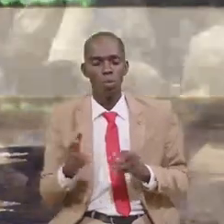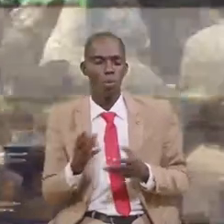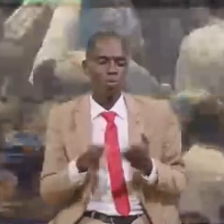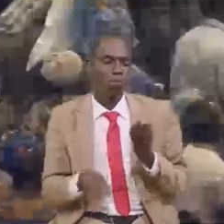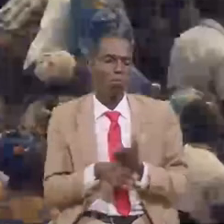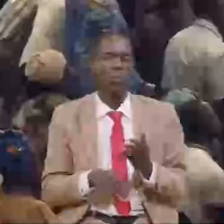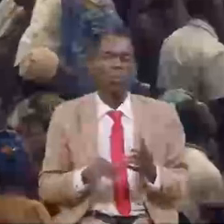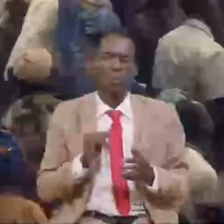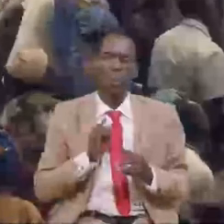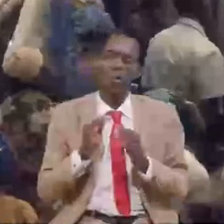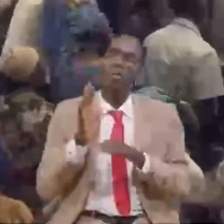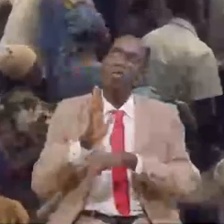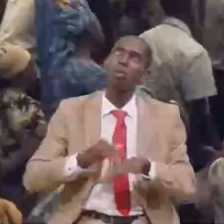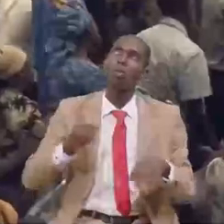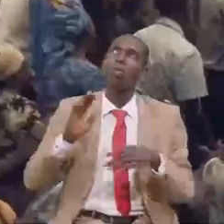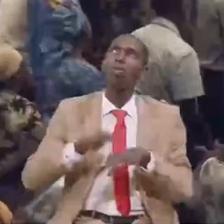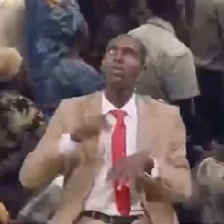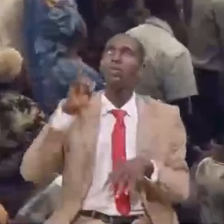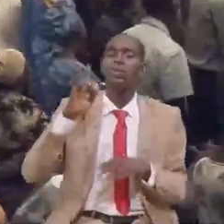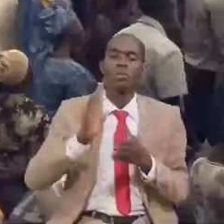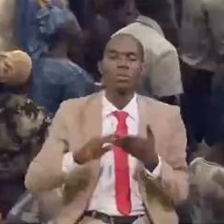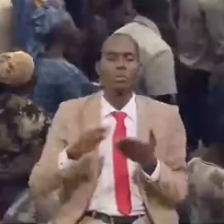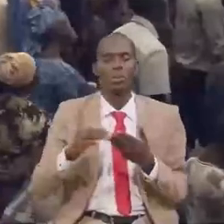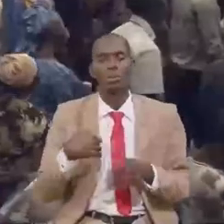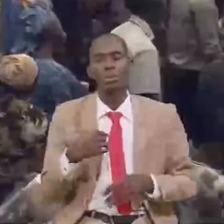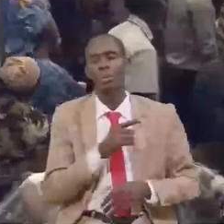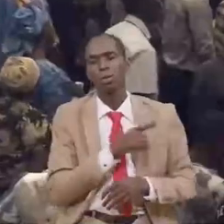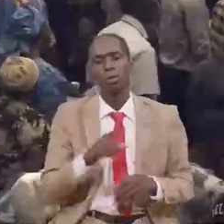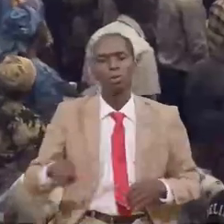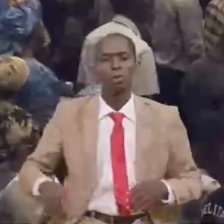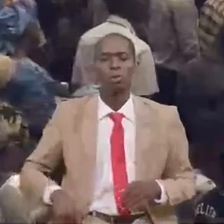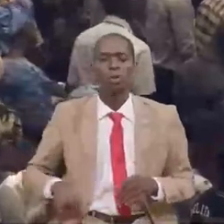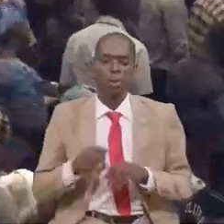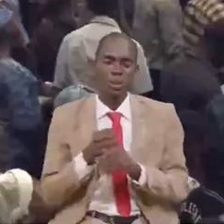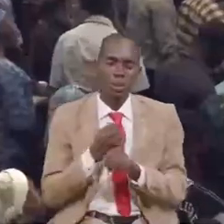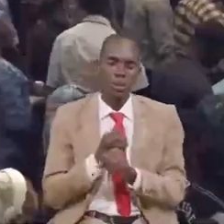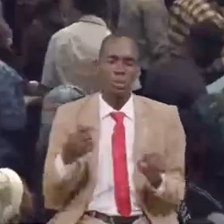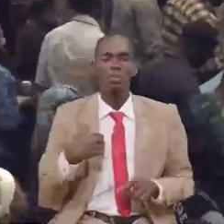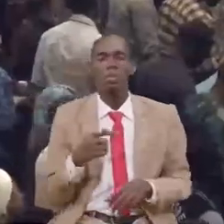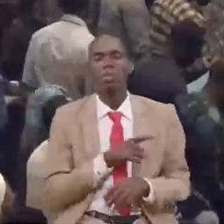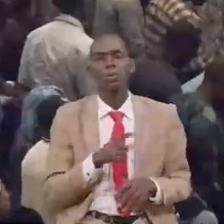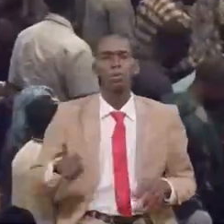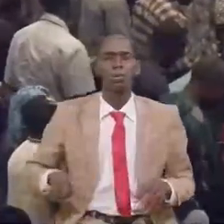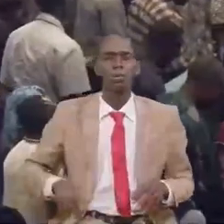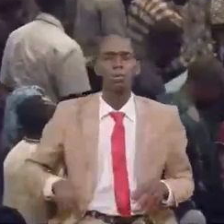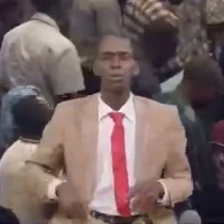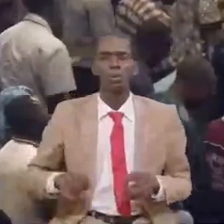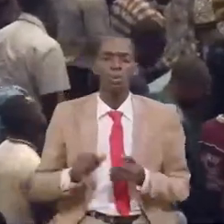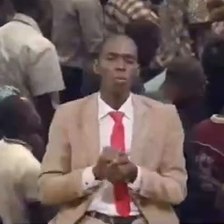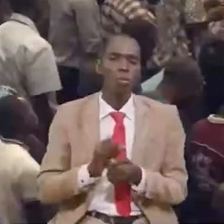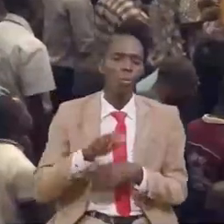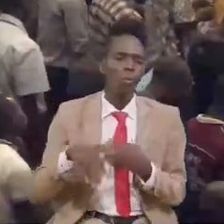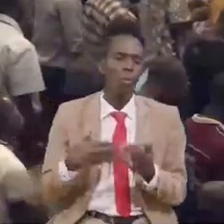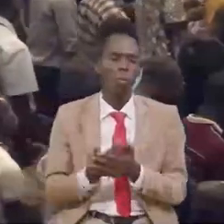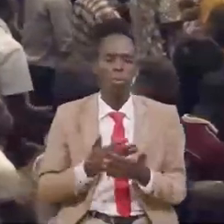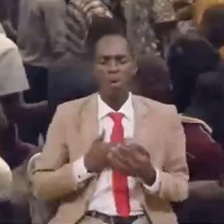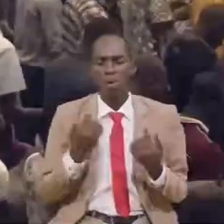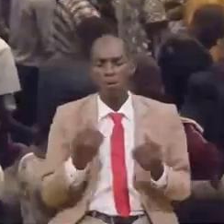que quiconque invoque ton nom sera sauvé. Tu dis que tu ne mettras pas dehors celui qui vient à toi. Seigneur, sauve-moi. Ôte tous mes